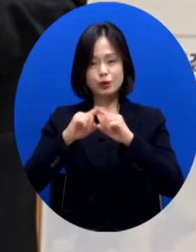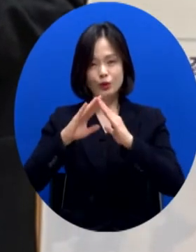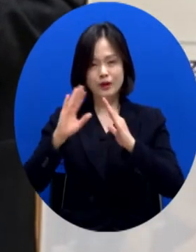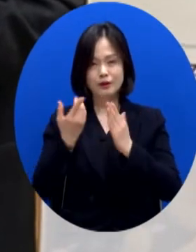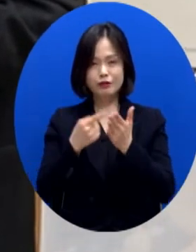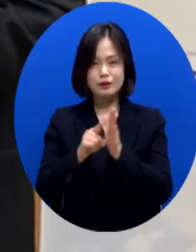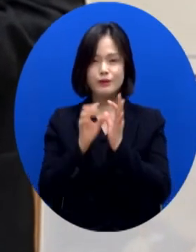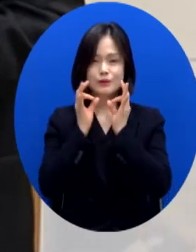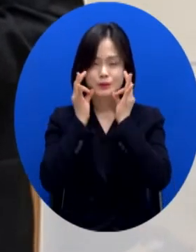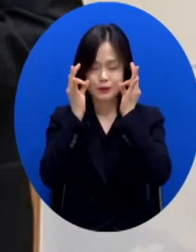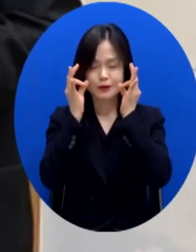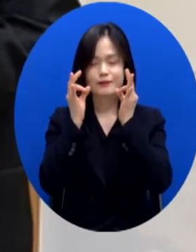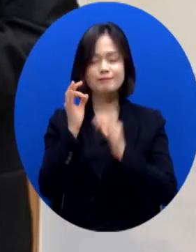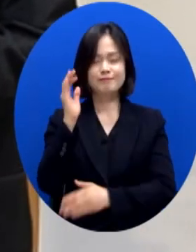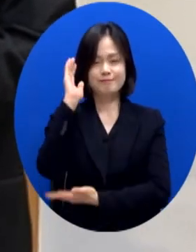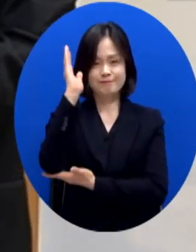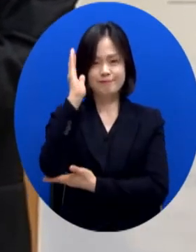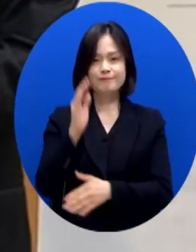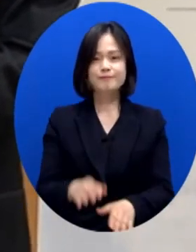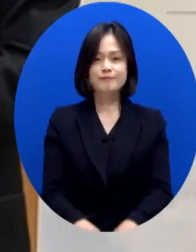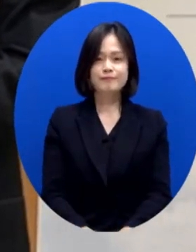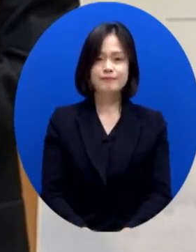노력하겠다 고 소감을 전했습니다